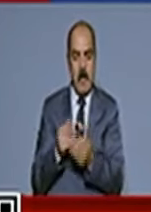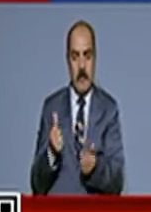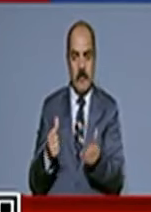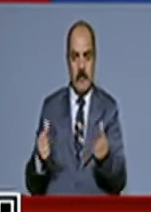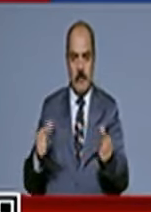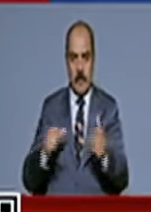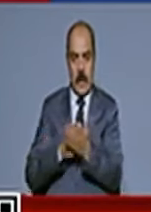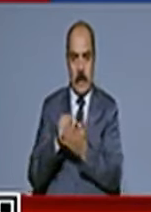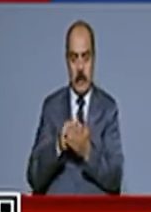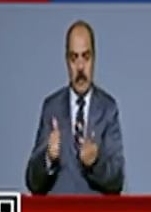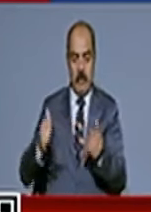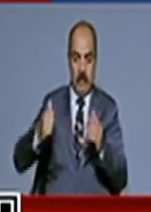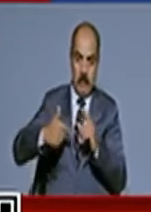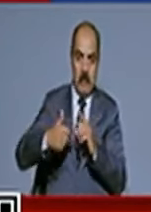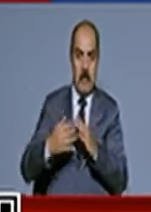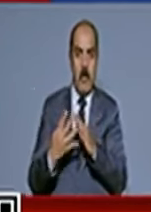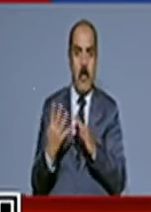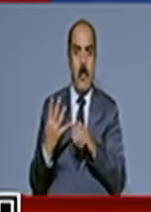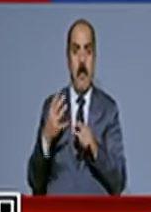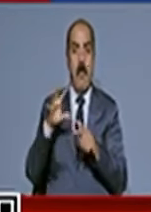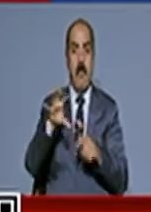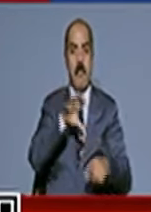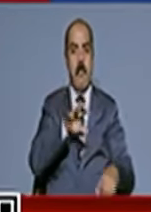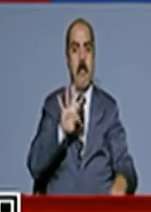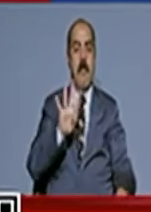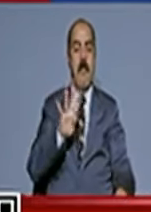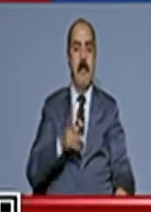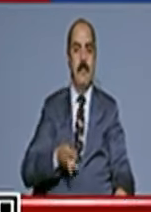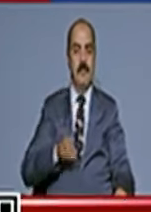الأولى للوحدة النووية الرابعة